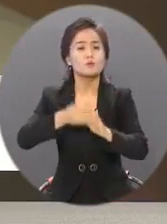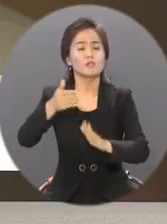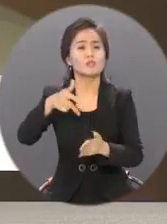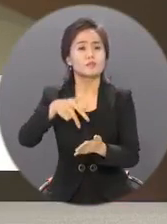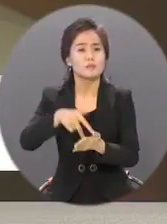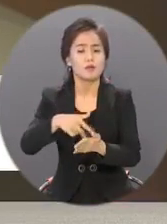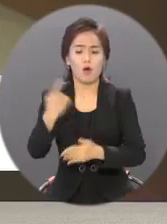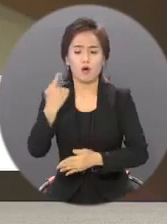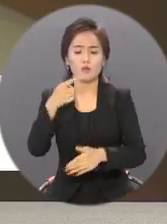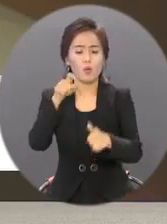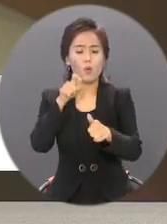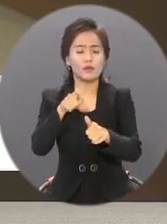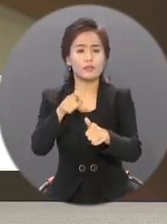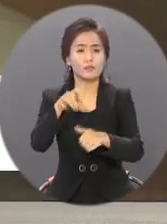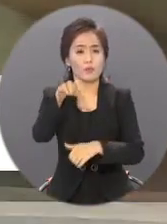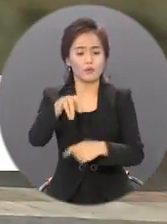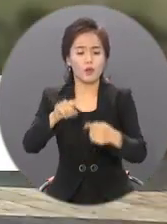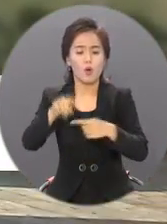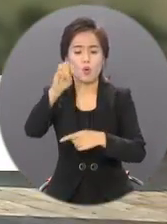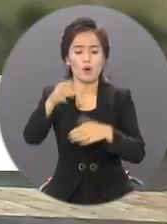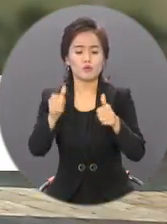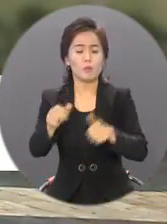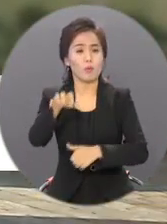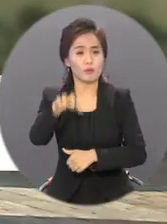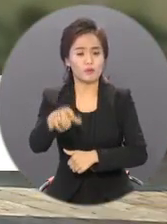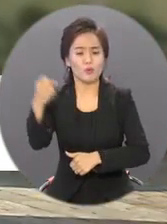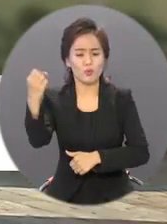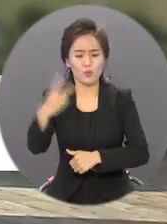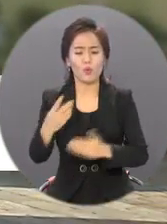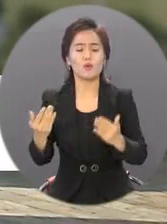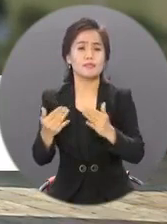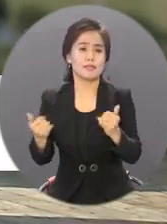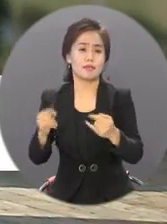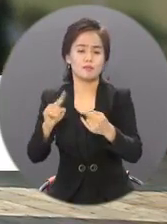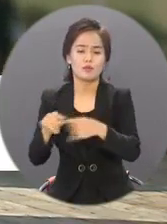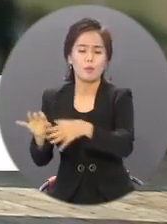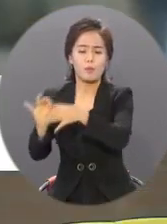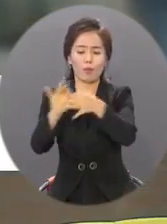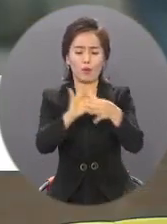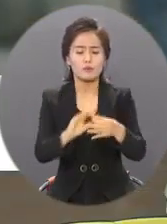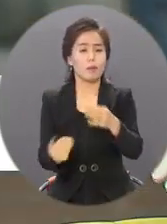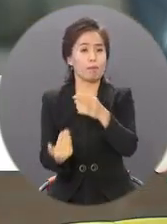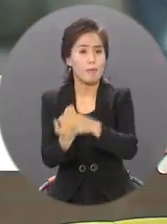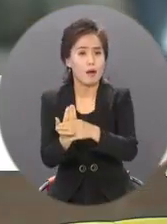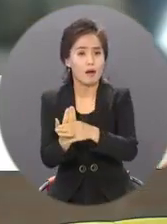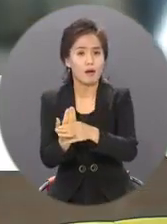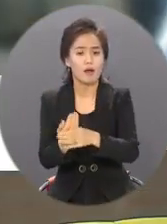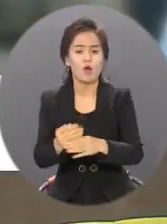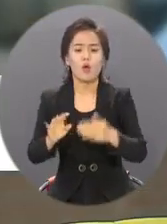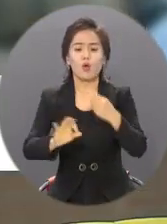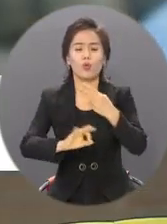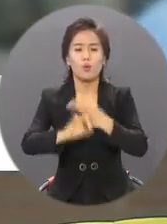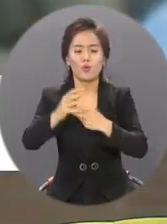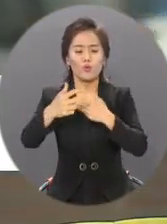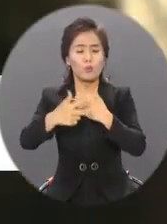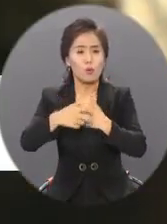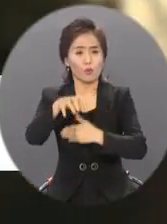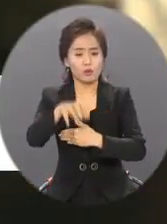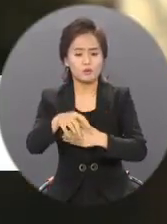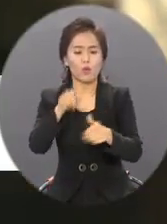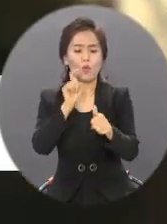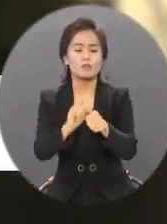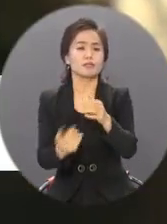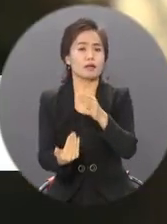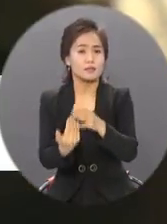어제 확진 자가 나온 광주지검 에서 또 다른 직원의 연쇄 감염이 발생했고 동구의 한 병원 등에서도